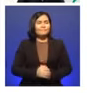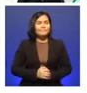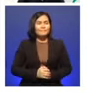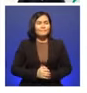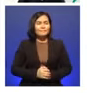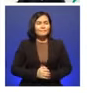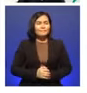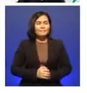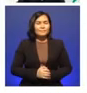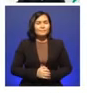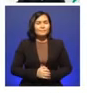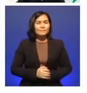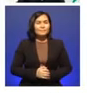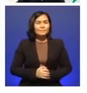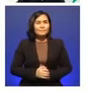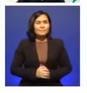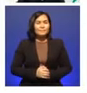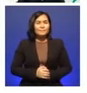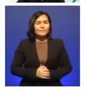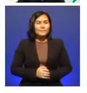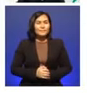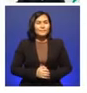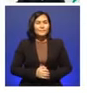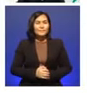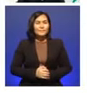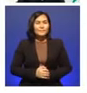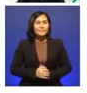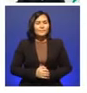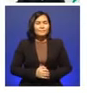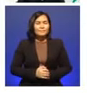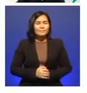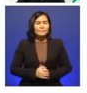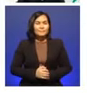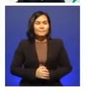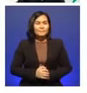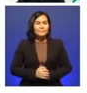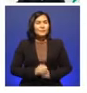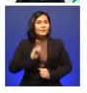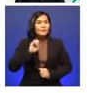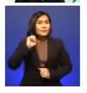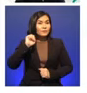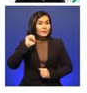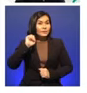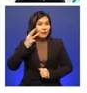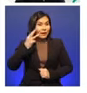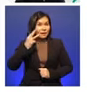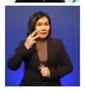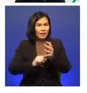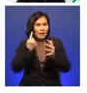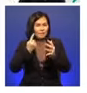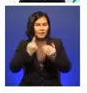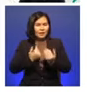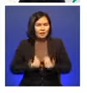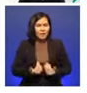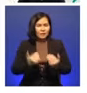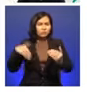ไปก็เรียกได้ว่าเป็นการเป็นสวัสดิการตั้งแต่จากคันมันดาถึงเชิงตะกอนเลยนะฮะเรื่องแรก